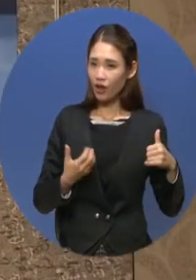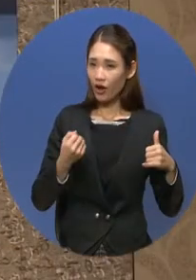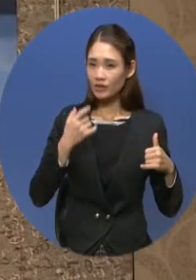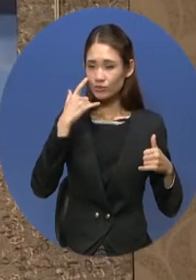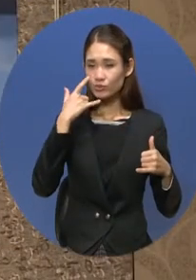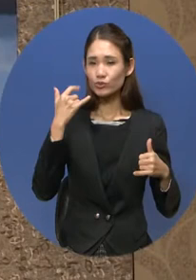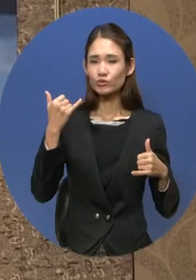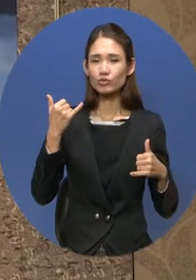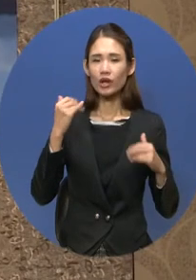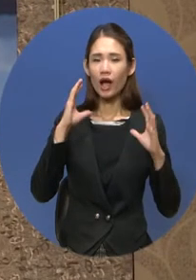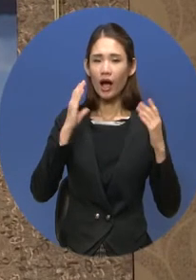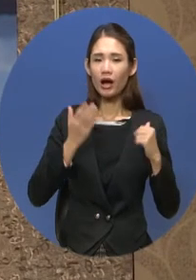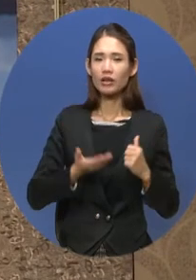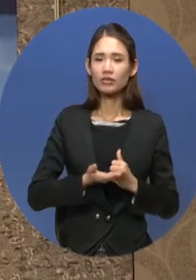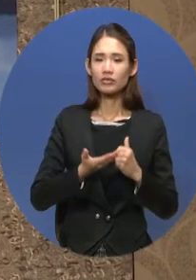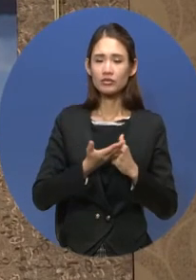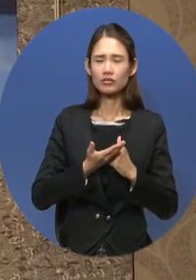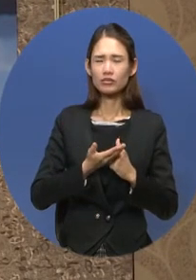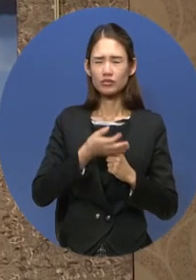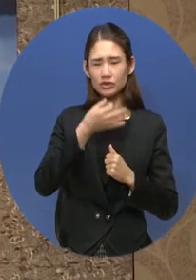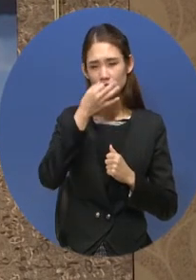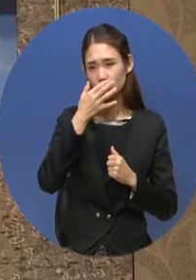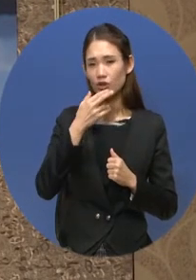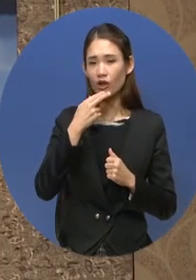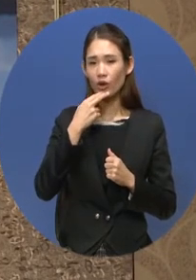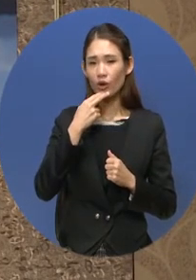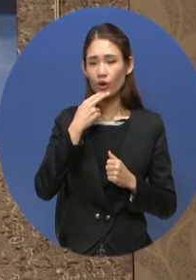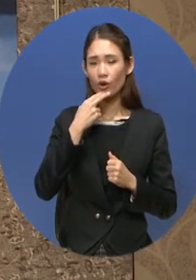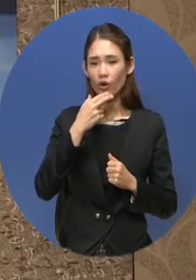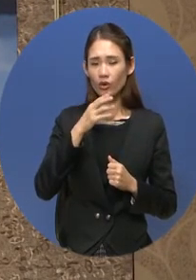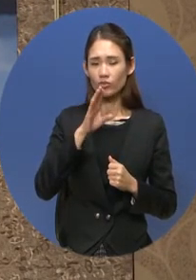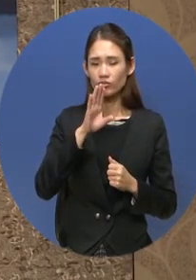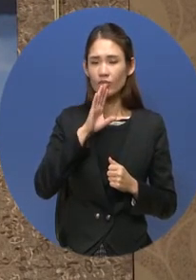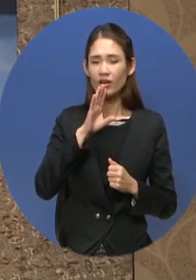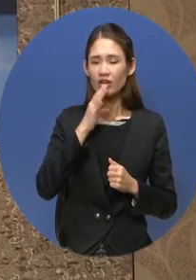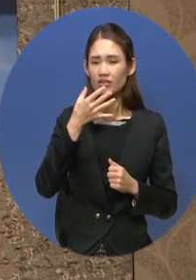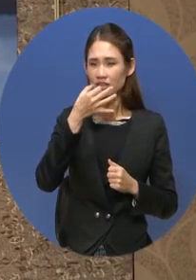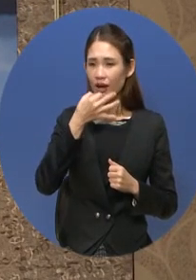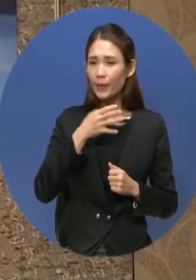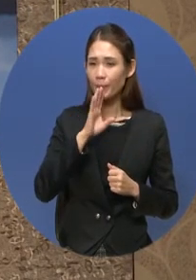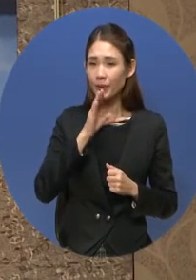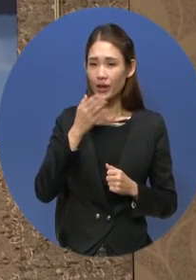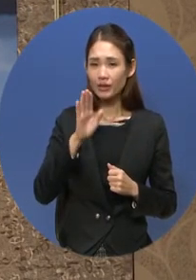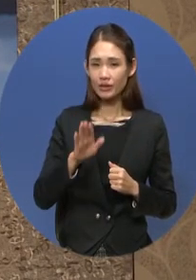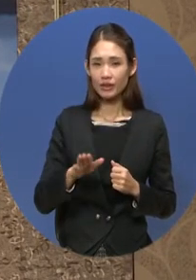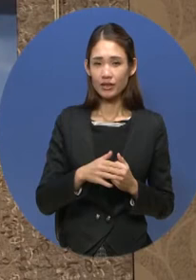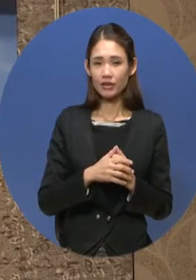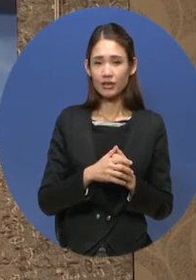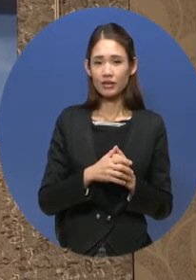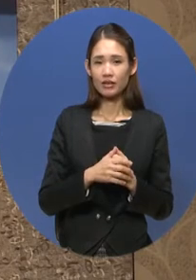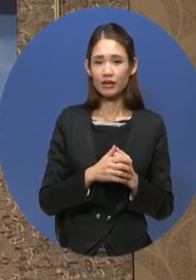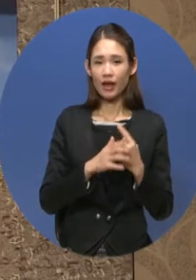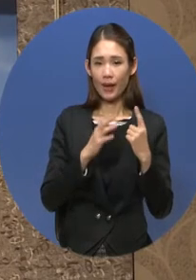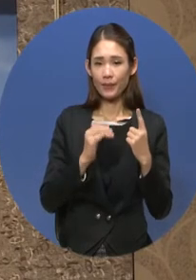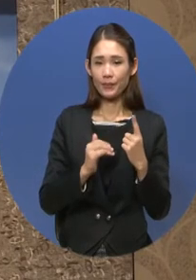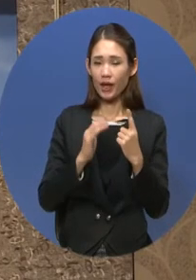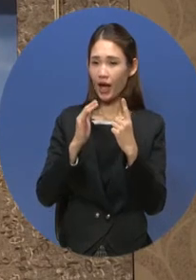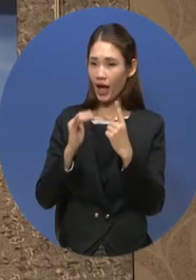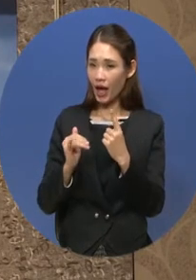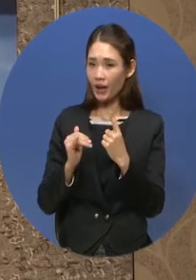이제 아이를 키우는데 그렇게 힘들지 않다. 왜냐. 이제 물론 이제 힘은 들지만 그 하나의